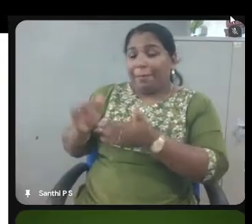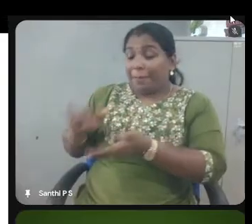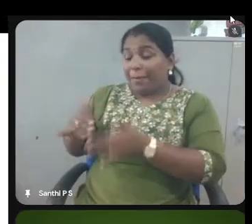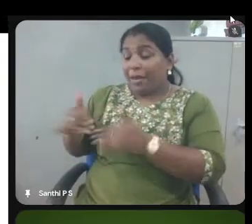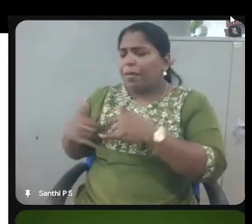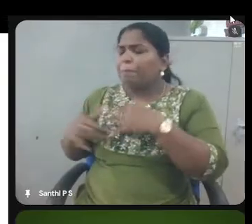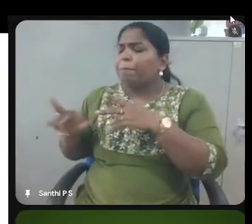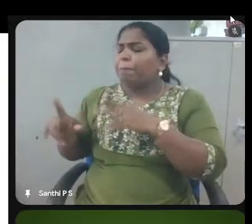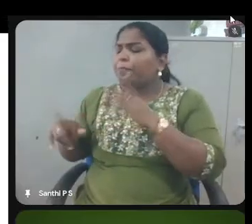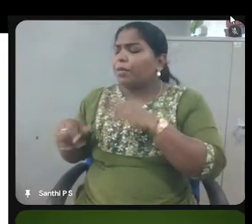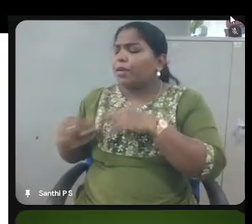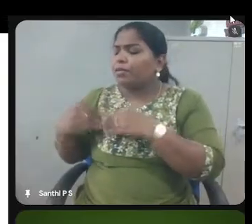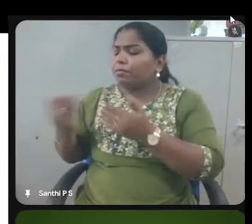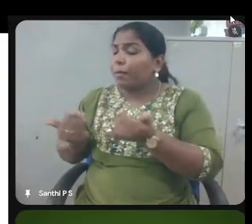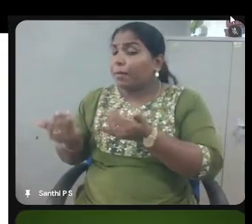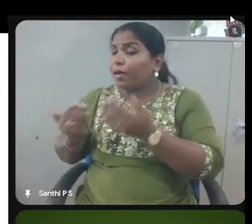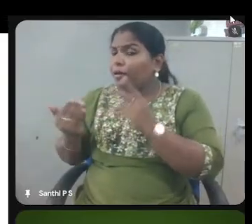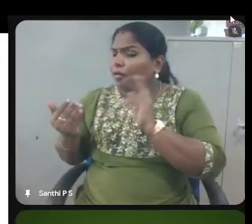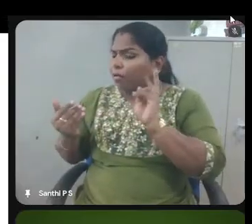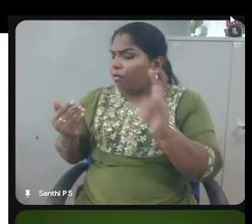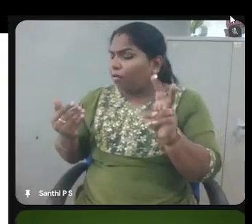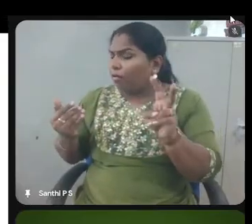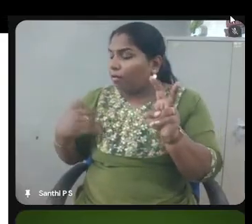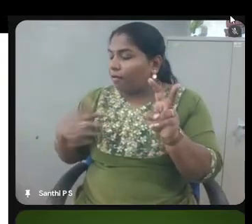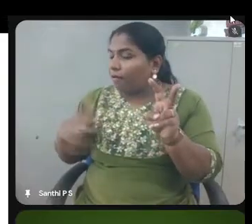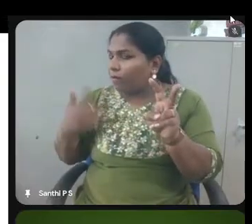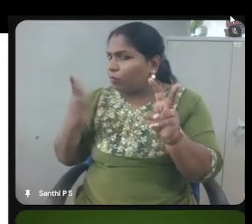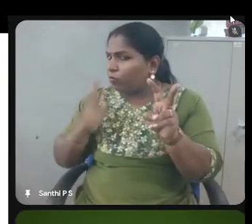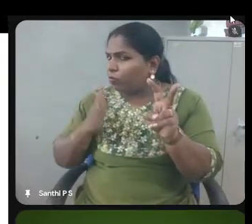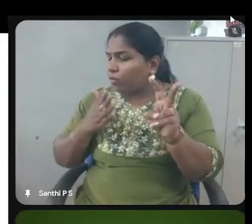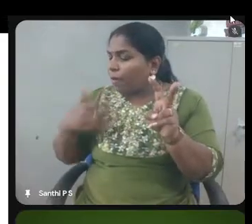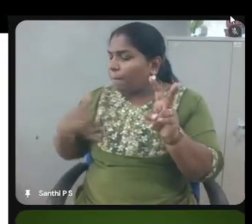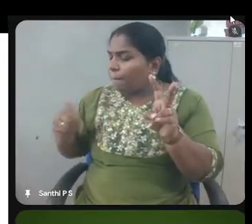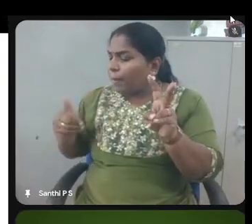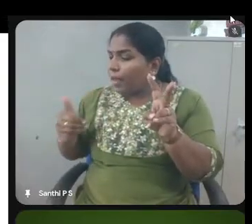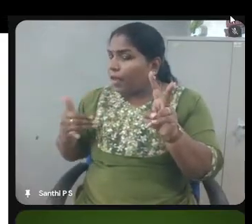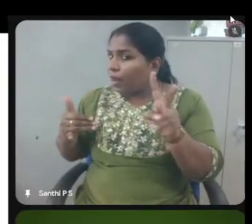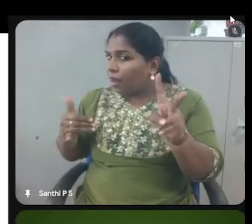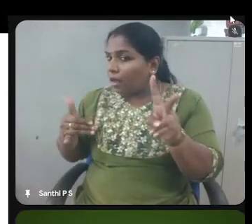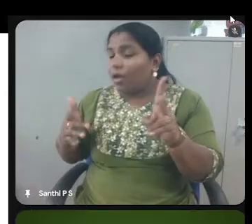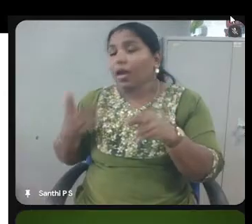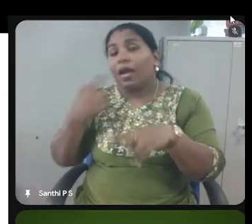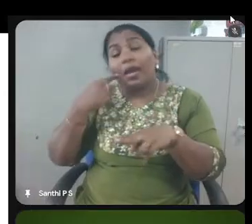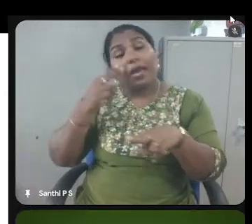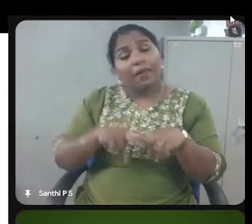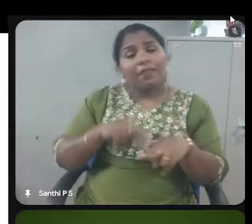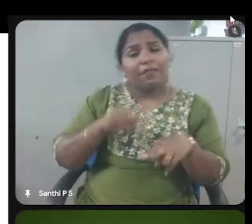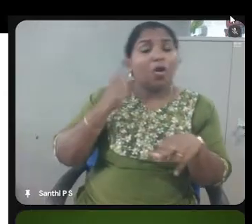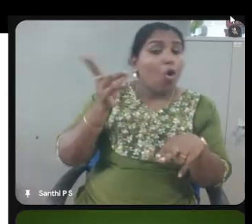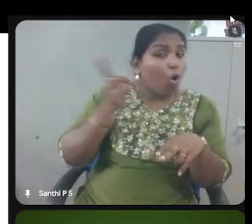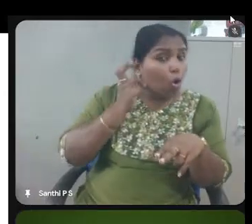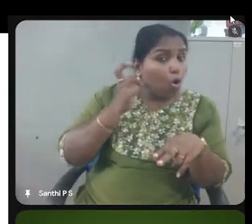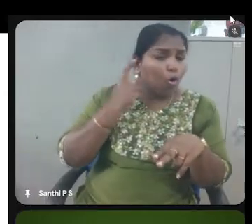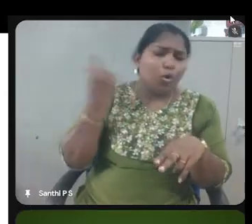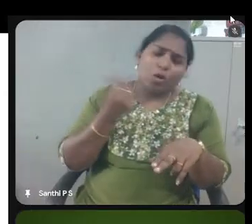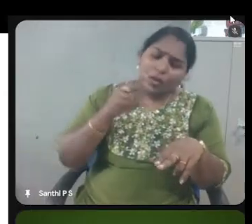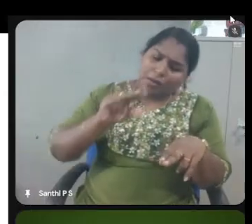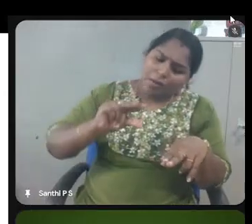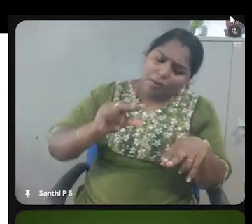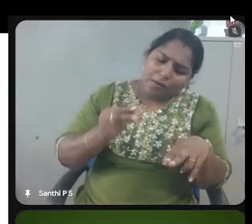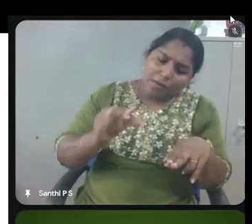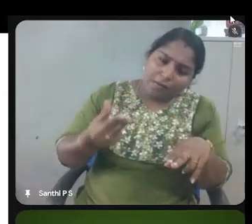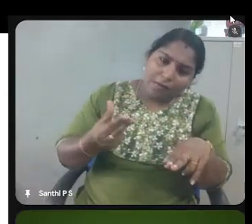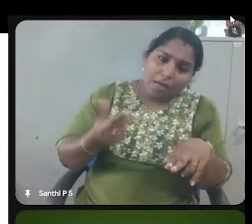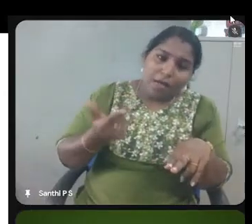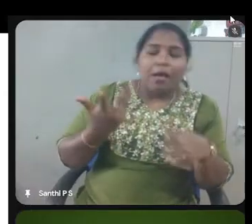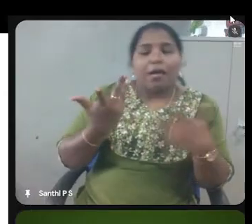അവരുടെ ശ്രദ്ധ TV-യിലാണെന്ന് പറഞ്ഞല്ലോ. അപ്പൊ നമ്മൾ അതിന് പകരം ഈ റേഡിയോയോ അല്ലെങ്കിൽ ഓഡിയോ ആയിട്ട് പാട്ട് കേൾപ്പിക്കുക,